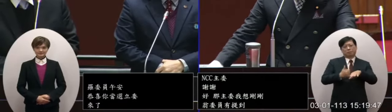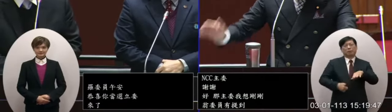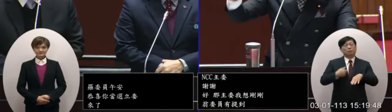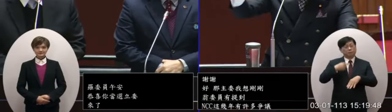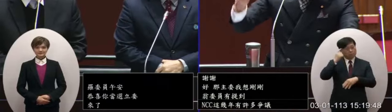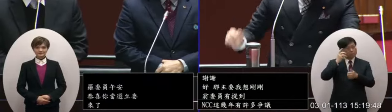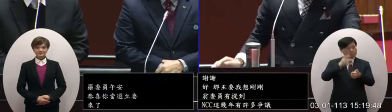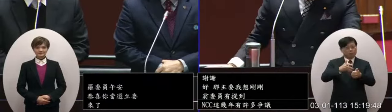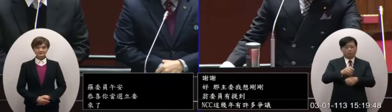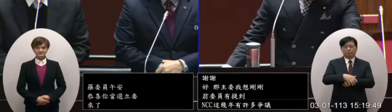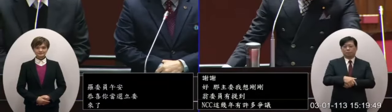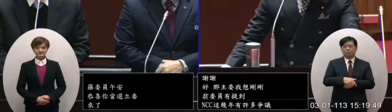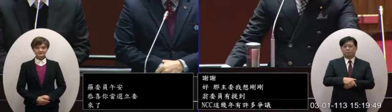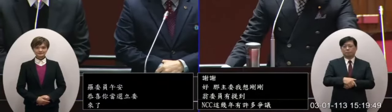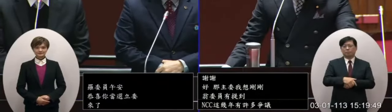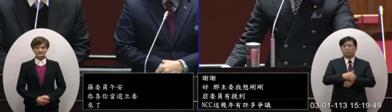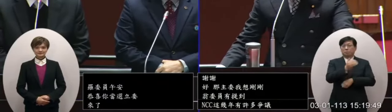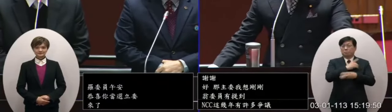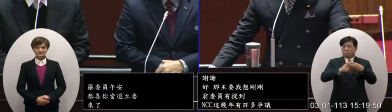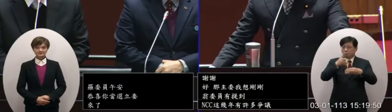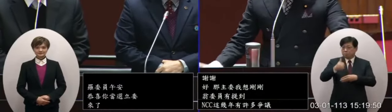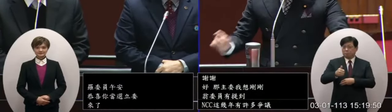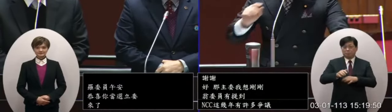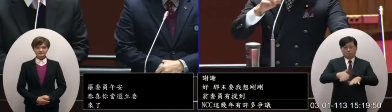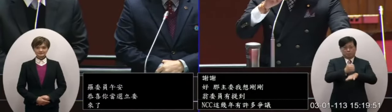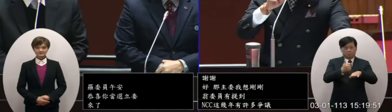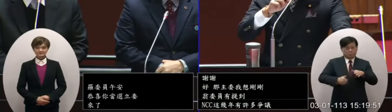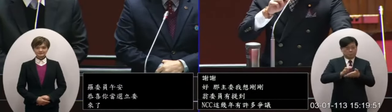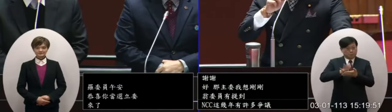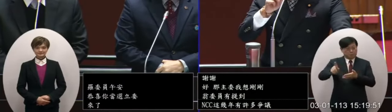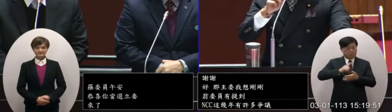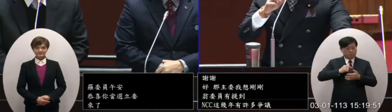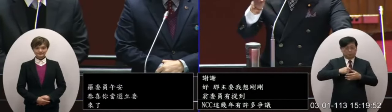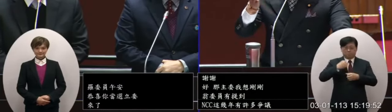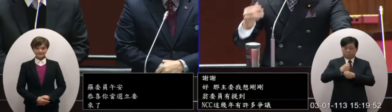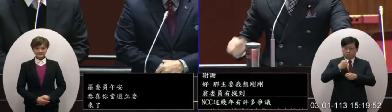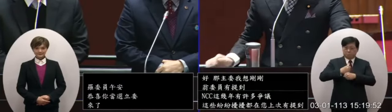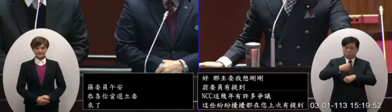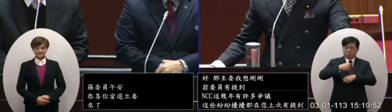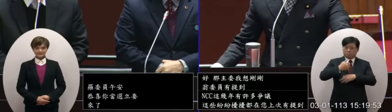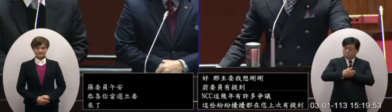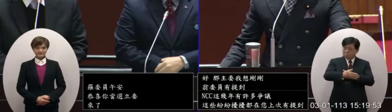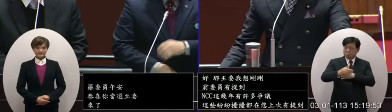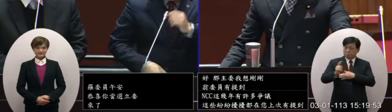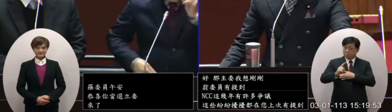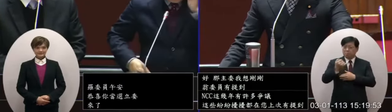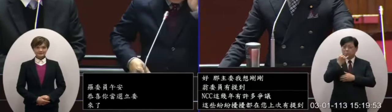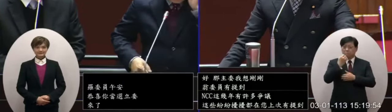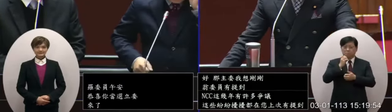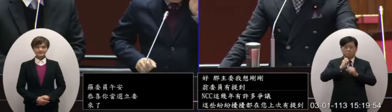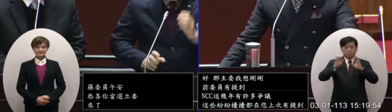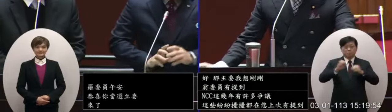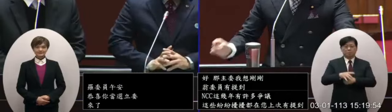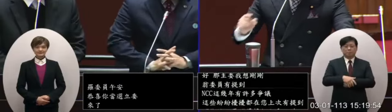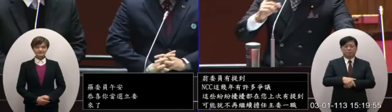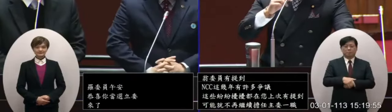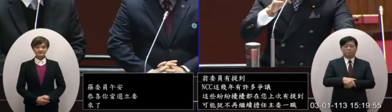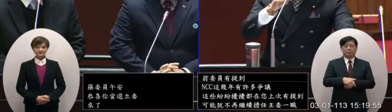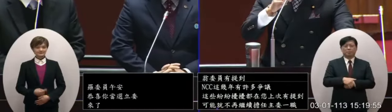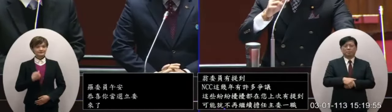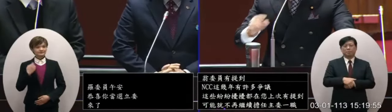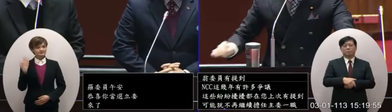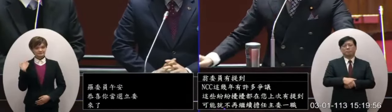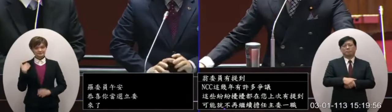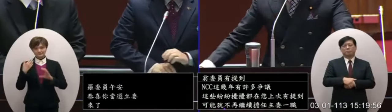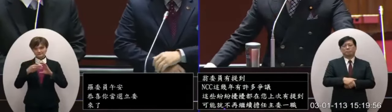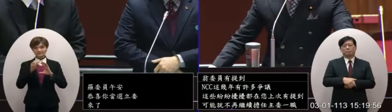请问一下 NCC 主委陈主委，请问一下你卸任后的人生规划 方便跟大家提供一下吗？ 我在媒体上讲